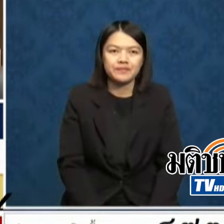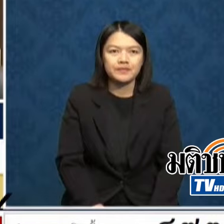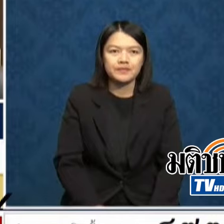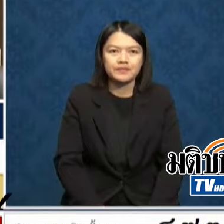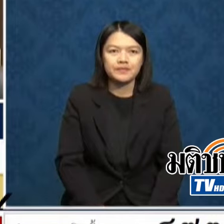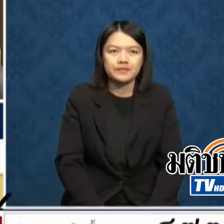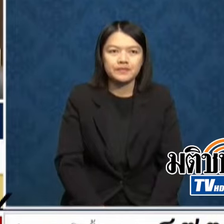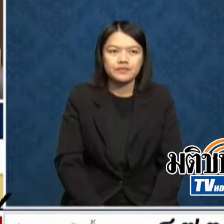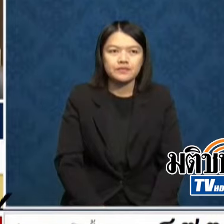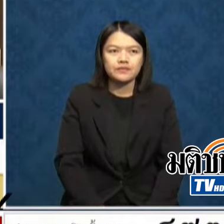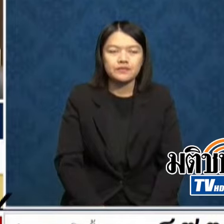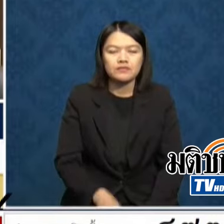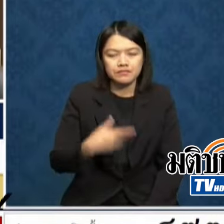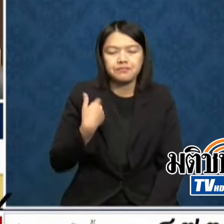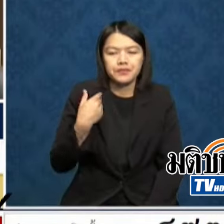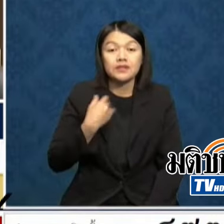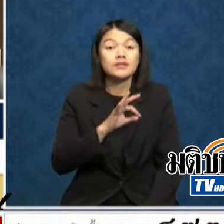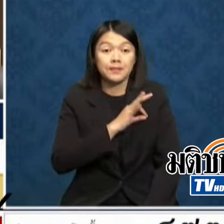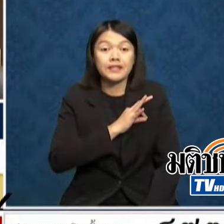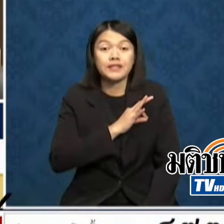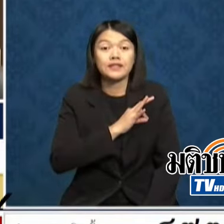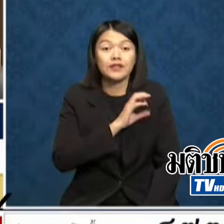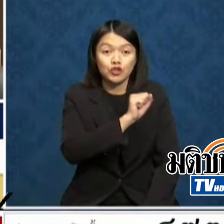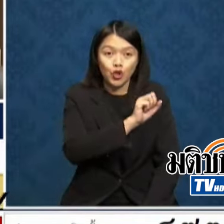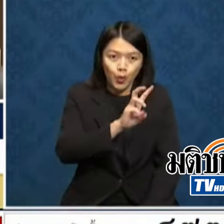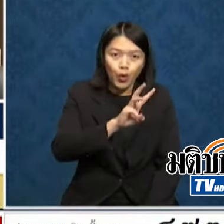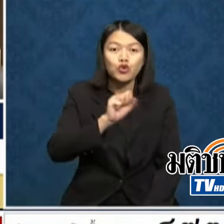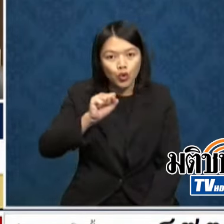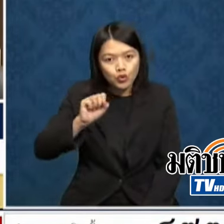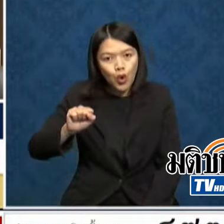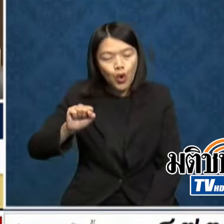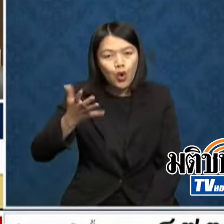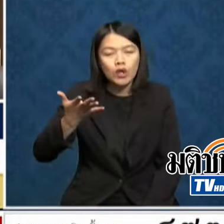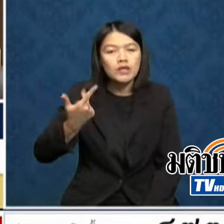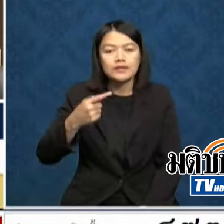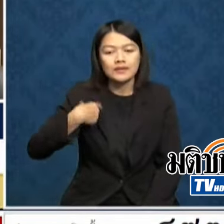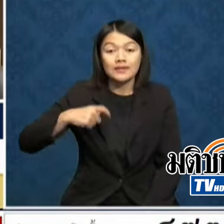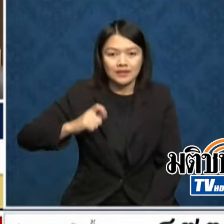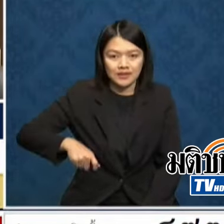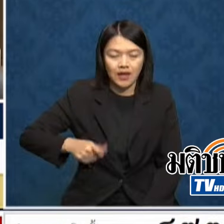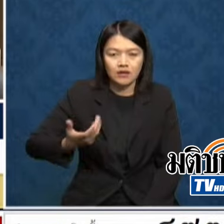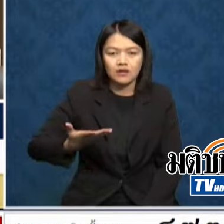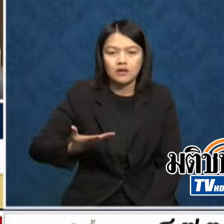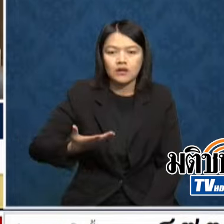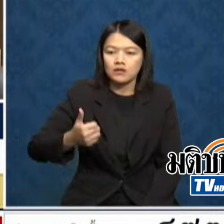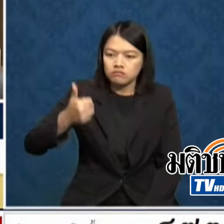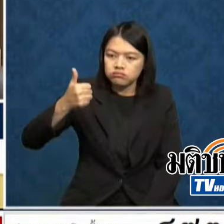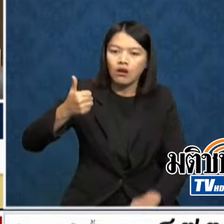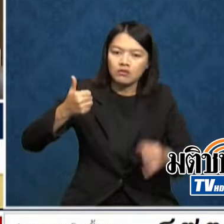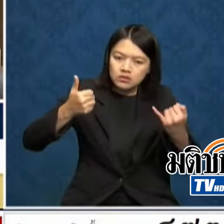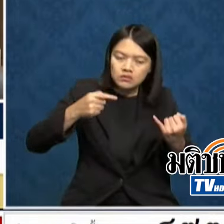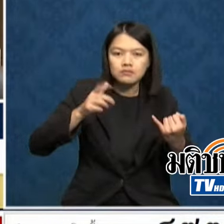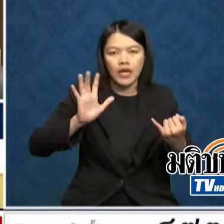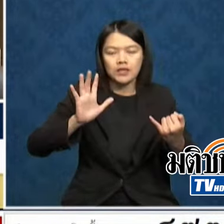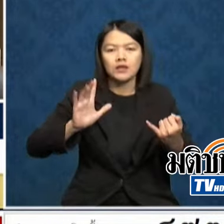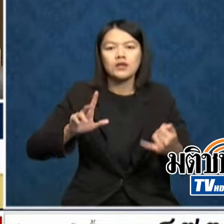แต่ก็มีหลายคดีที่สมาชิกเองนะฮะนะไม่ใช่ว่าไม่ใช่ศาลหรือโจทขอสมา